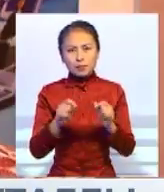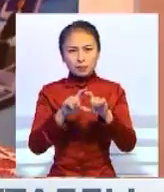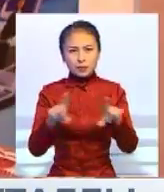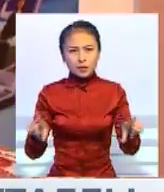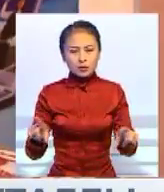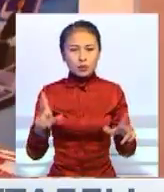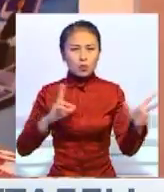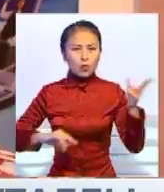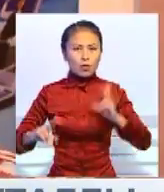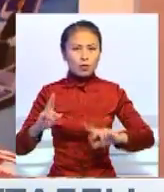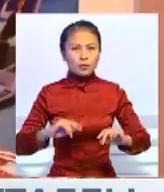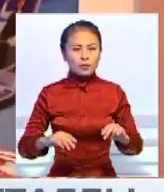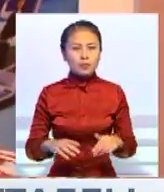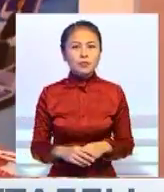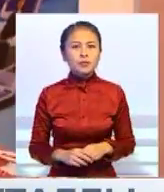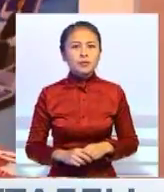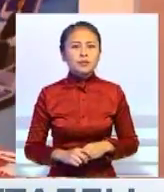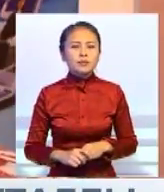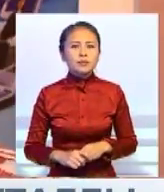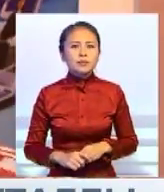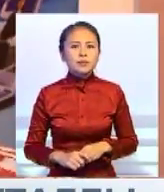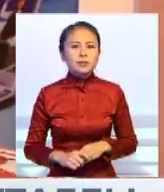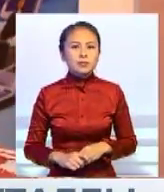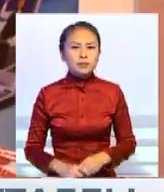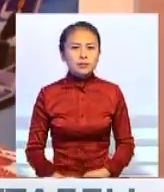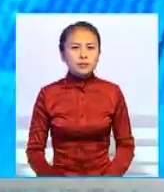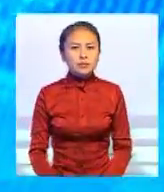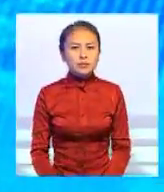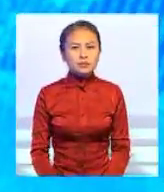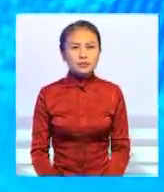мектебінің мұғалімін айта кетуге болады.